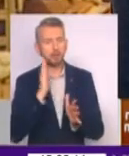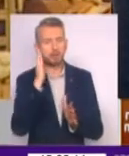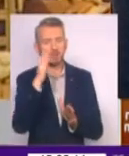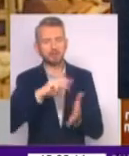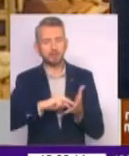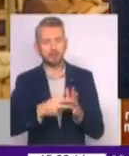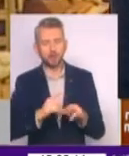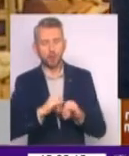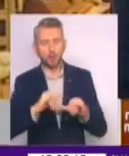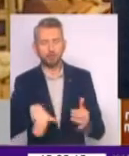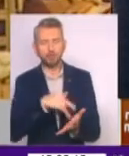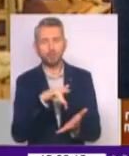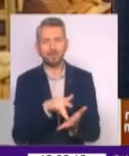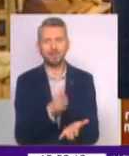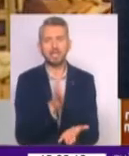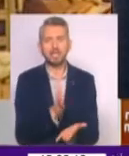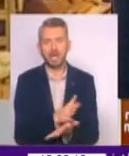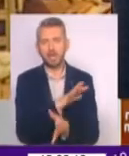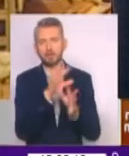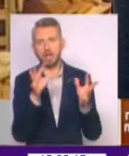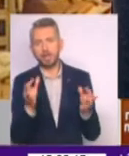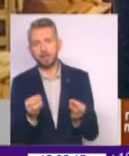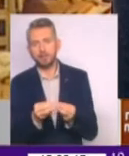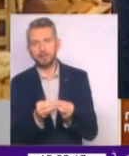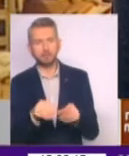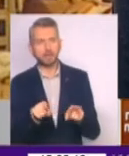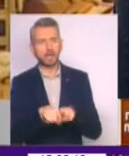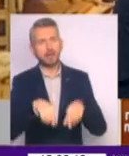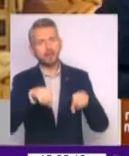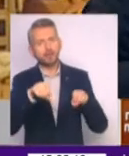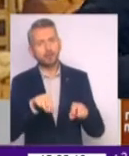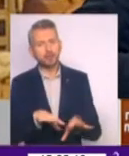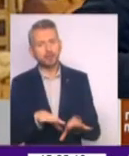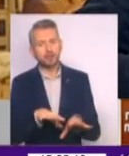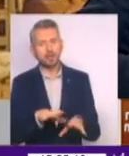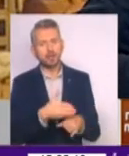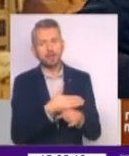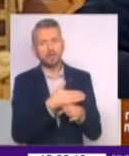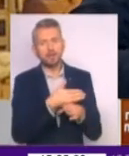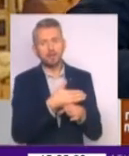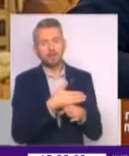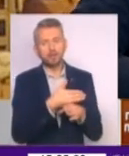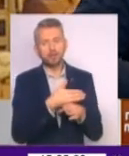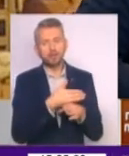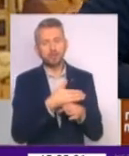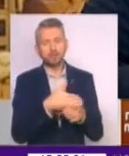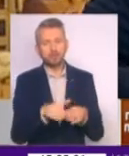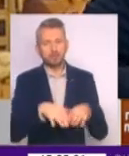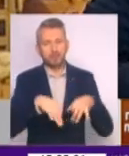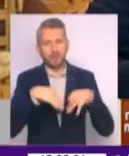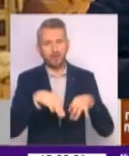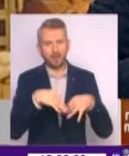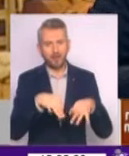перспективних планах розвитку міста є взагалі таке рішення відвести частину транспортного потоку з